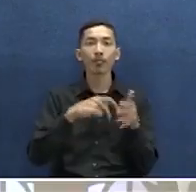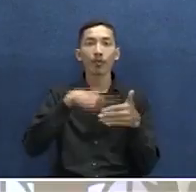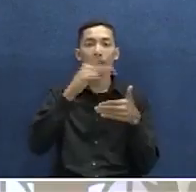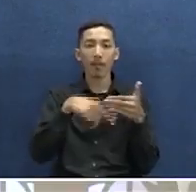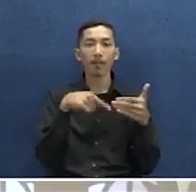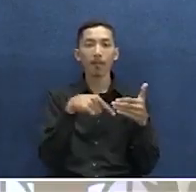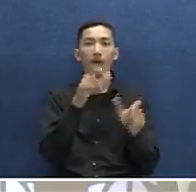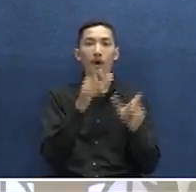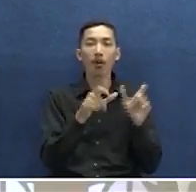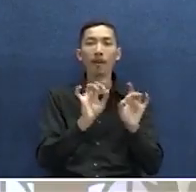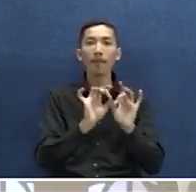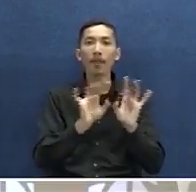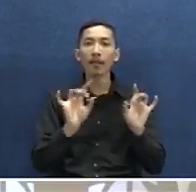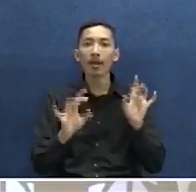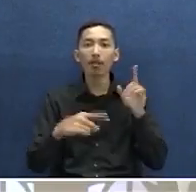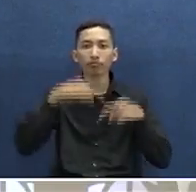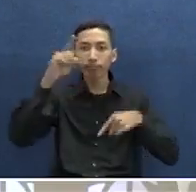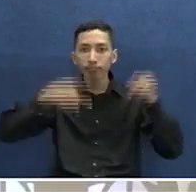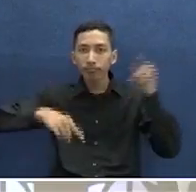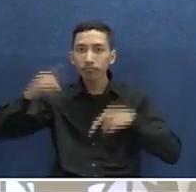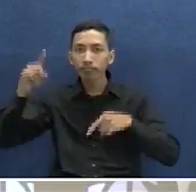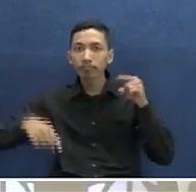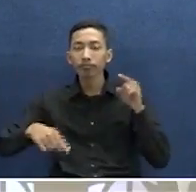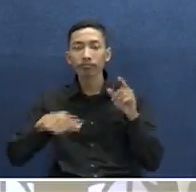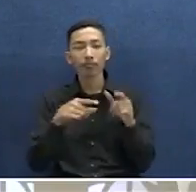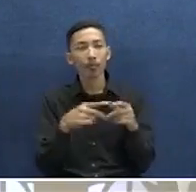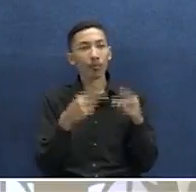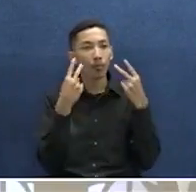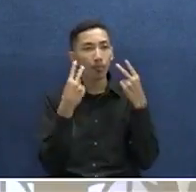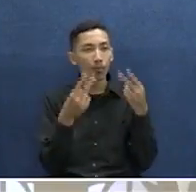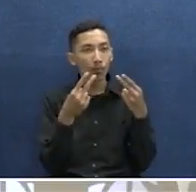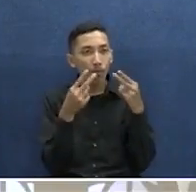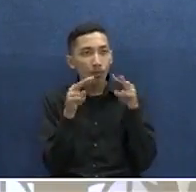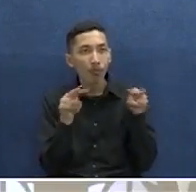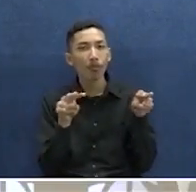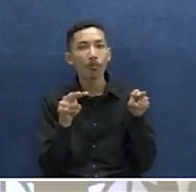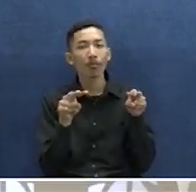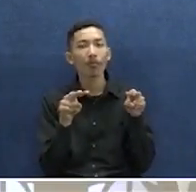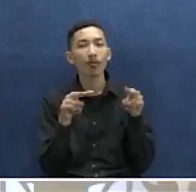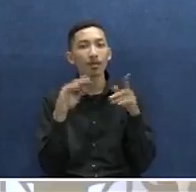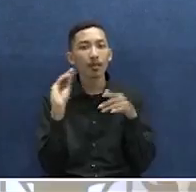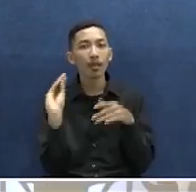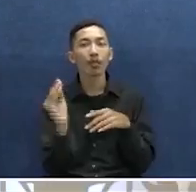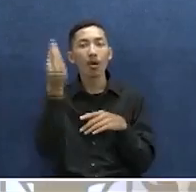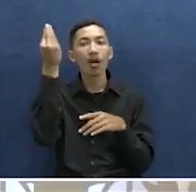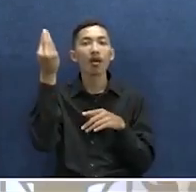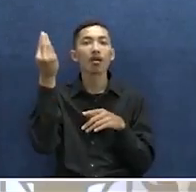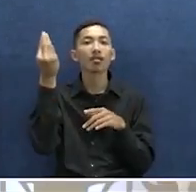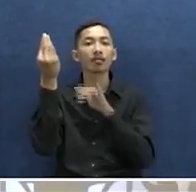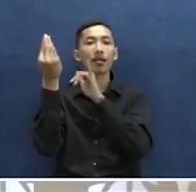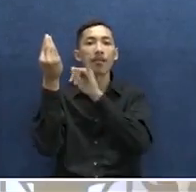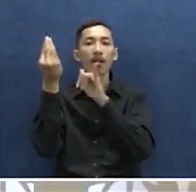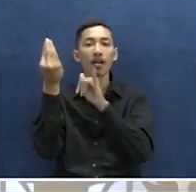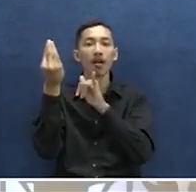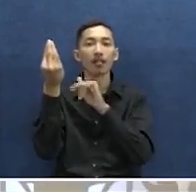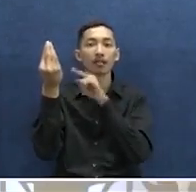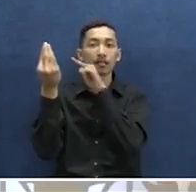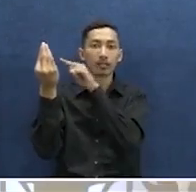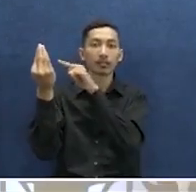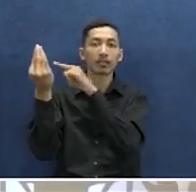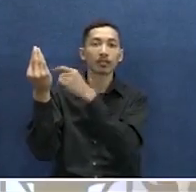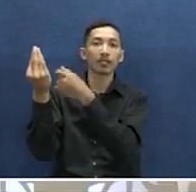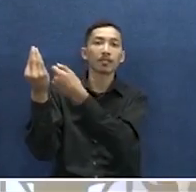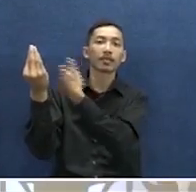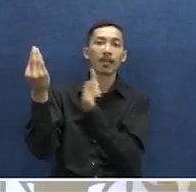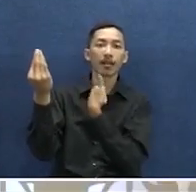beda-beda gitu aku enggak tahu mereka ngambilnya dari mana dari mana Tapi si kepalanya ini selalu satu orang sama jadi kayaknya menghubungi admin kita bilang mau